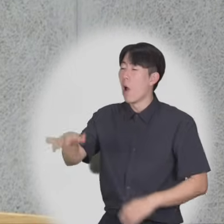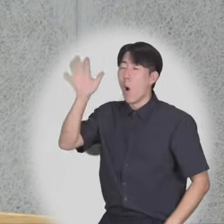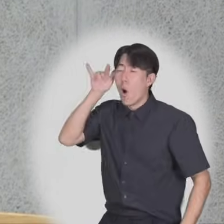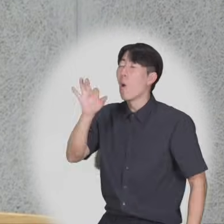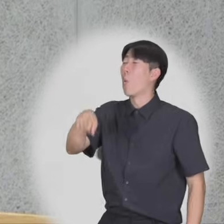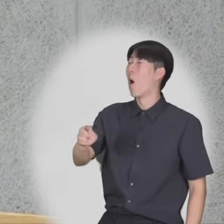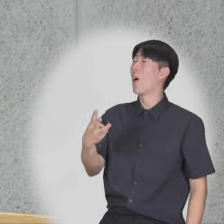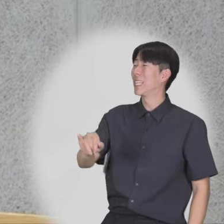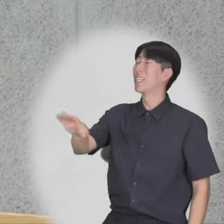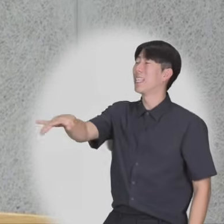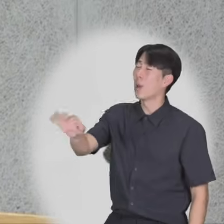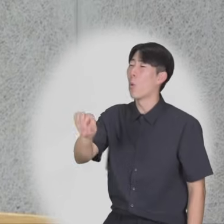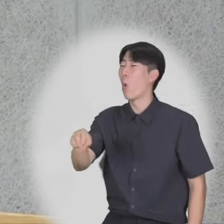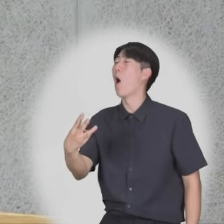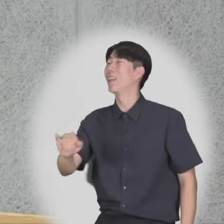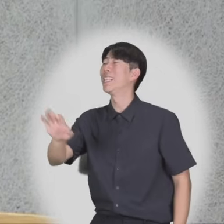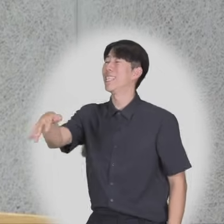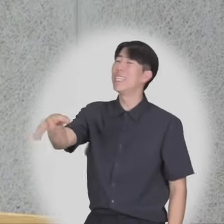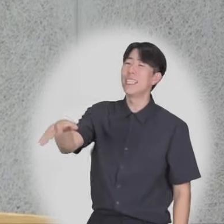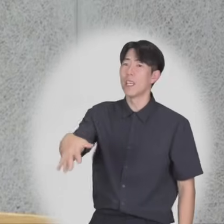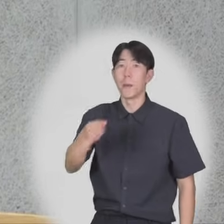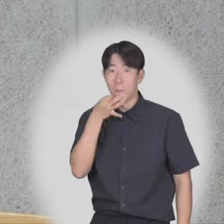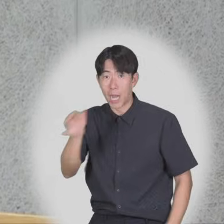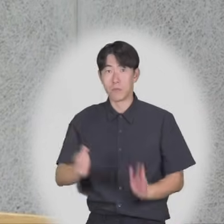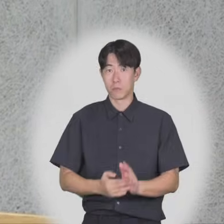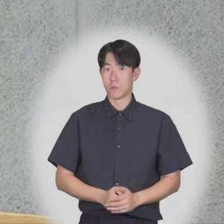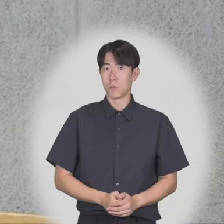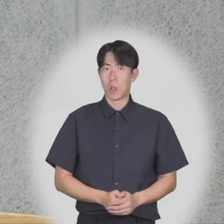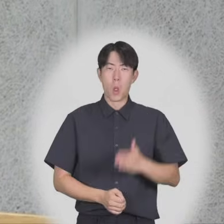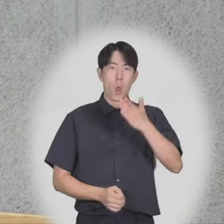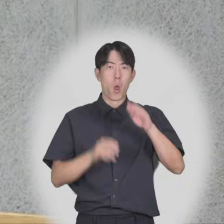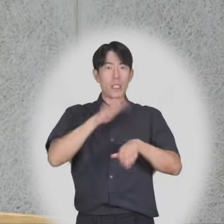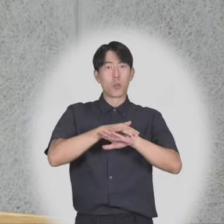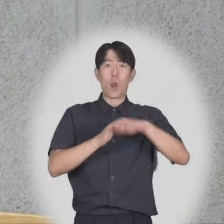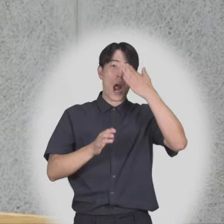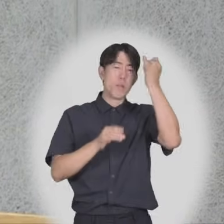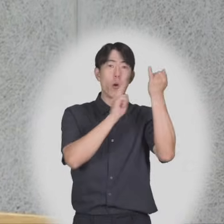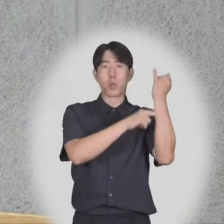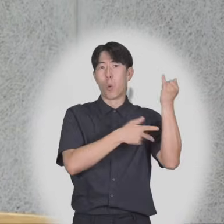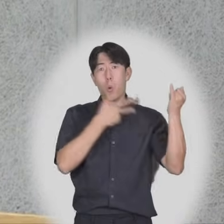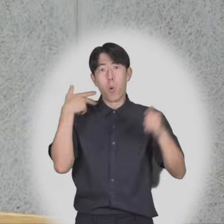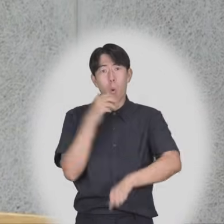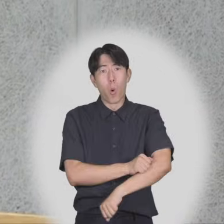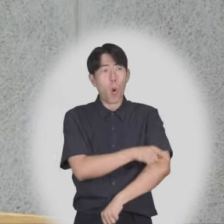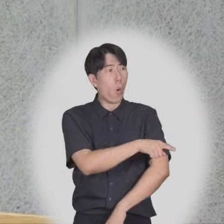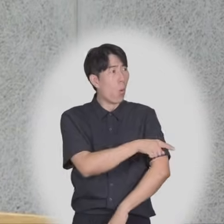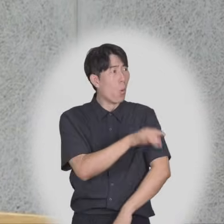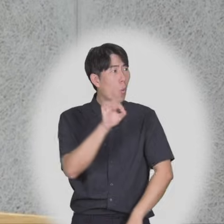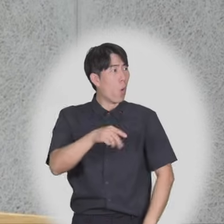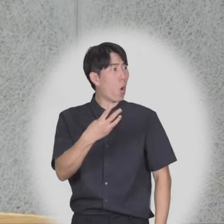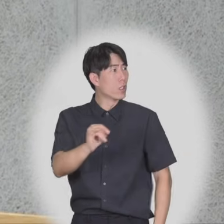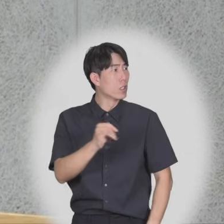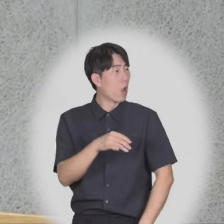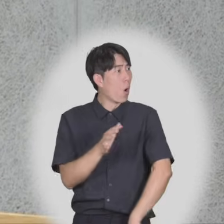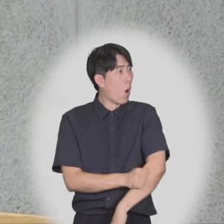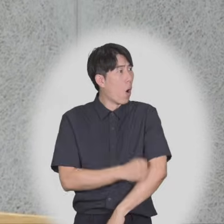worry 그랬죠. 우리 시골 할머니들이 영어 실력이 대단했습니다. 지금 생각해 보면 어떻게 그걸 알았는지